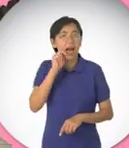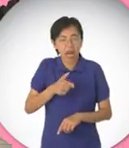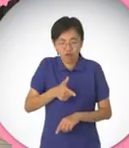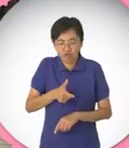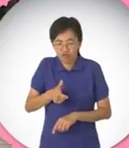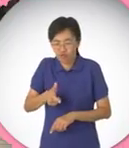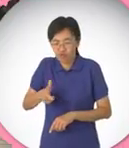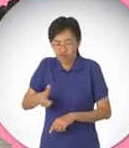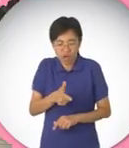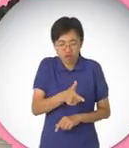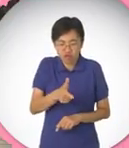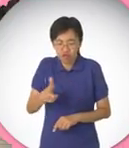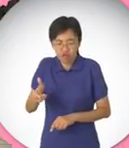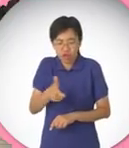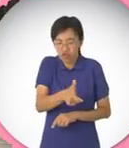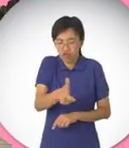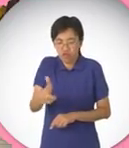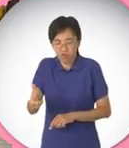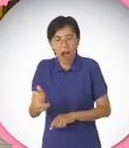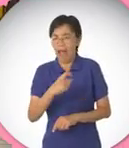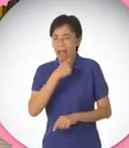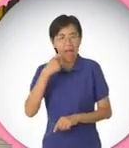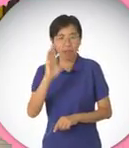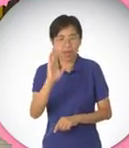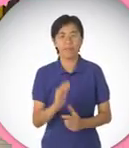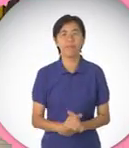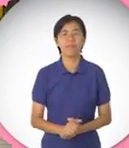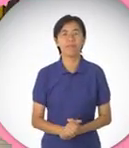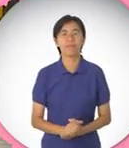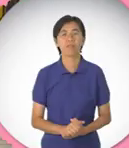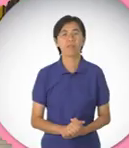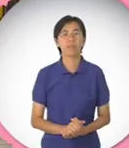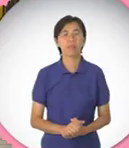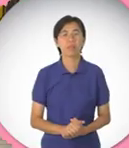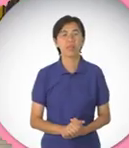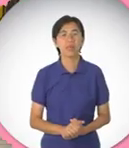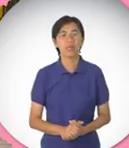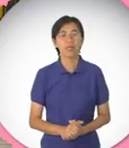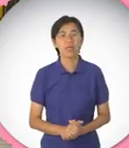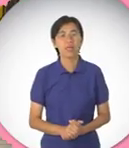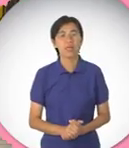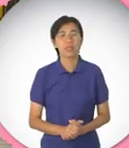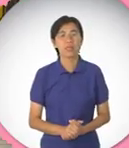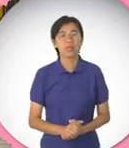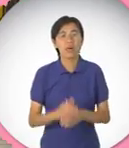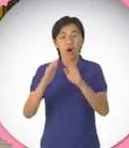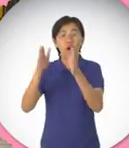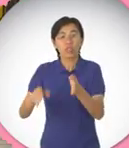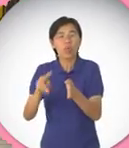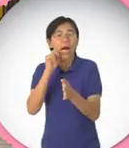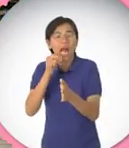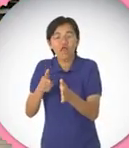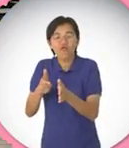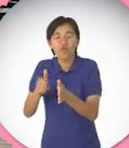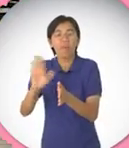ฉีดเป็นฝอยๆอย่างนั้นนะคะ ครับแล้วเกิดว่าพักในตู้หมักก็ใช้เวลาเท่ากัน ใช่แต่ในตู้หมักเราจะไม่ต้องฉีดน้ำแล้วนะคะ